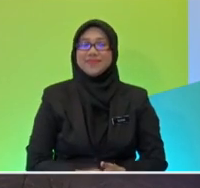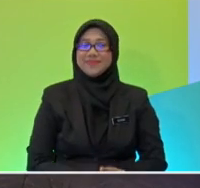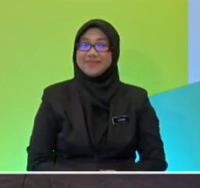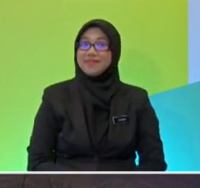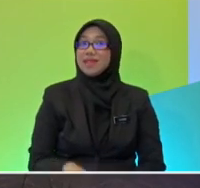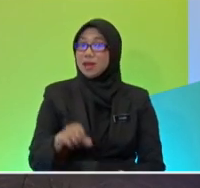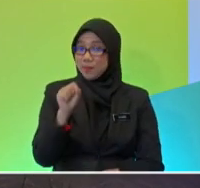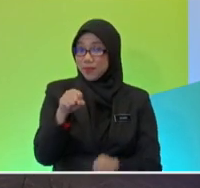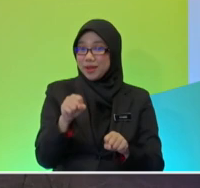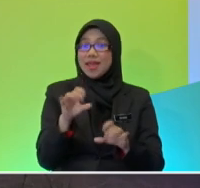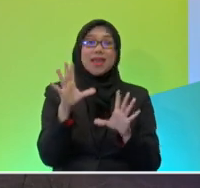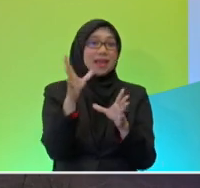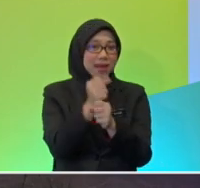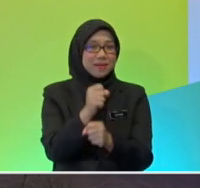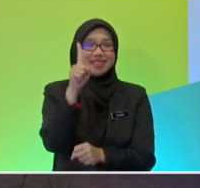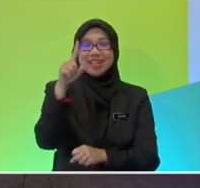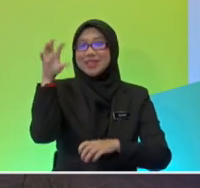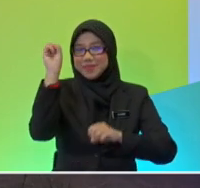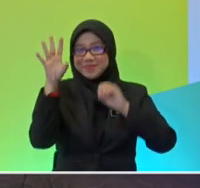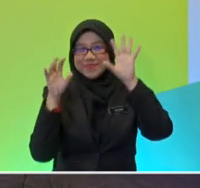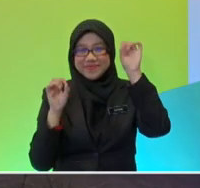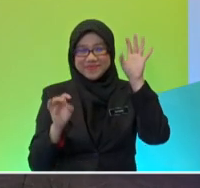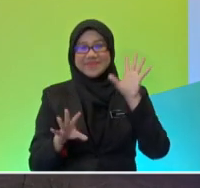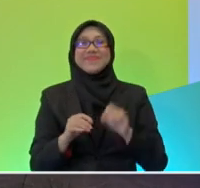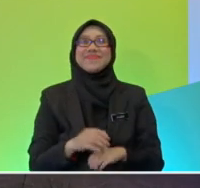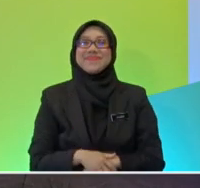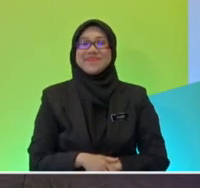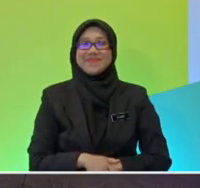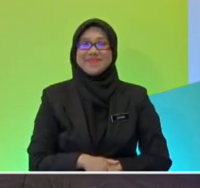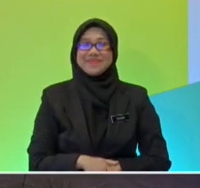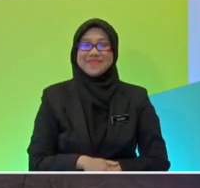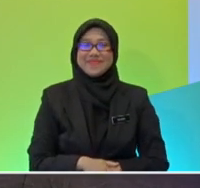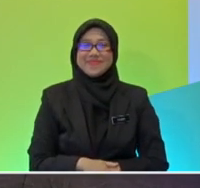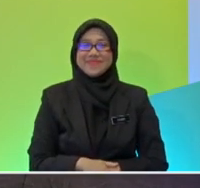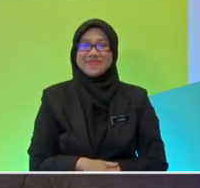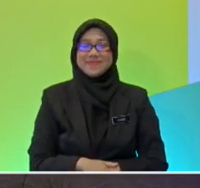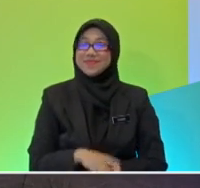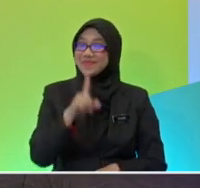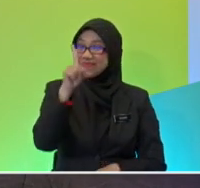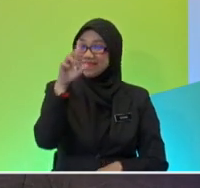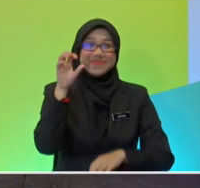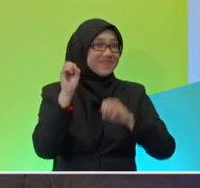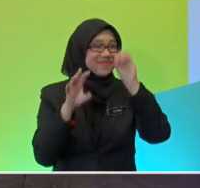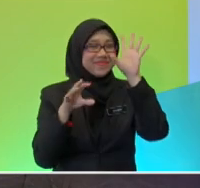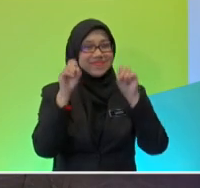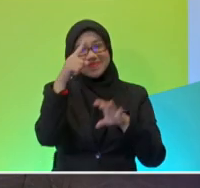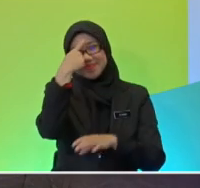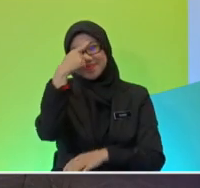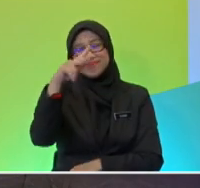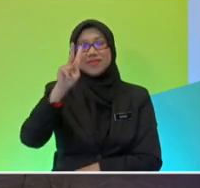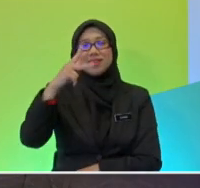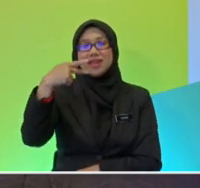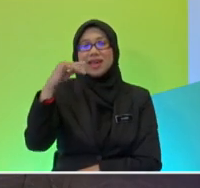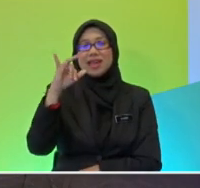mendapat satu bintang daripada Ustazah Rahmawati Baik Satu Bintang juga untuk kali baik